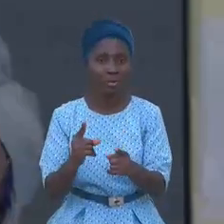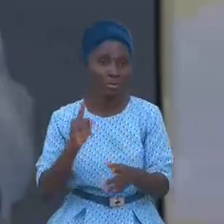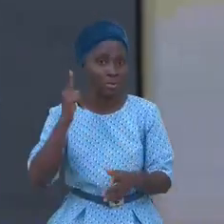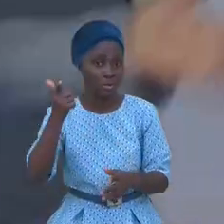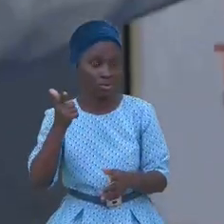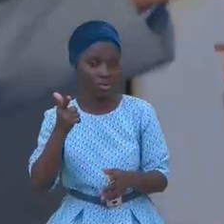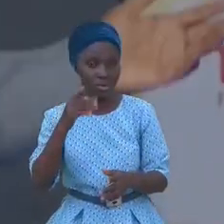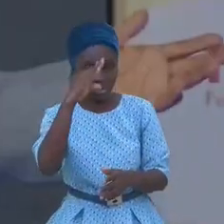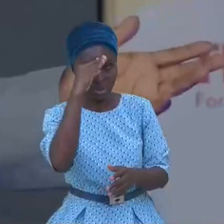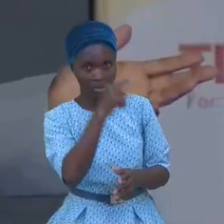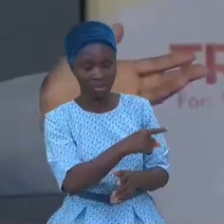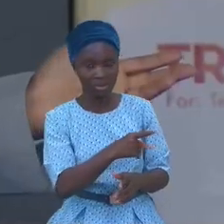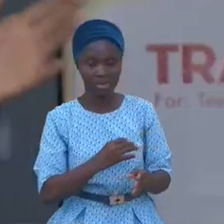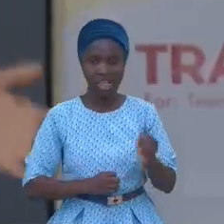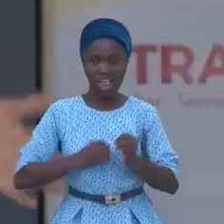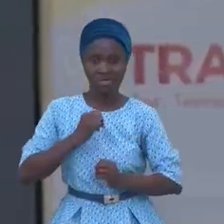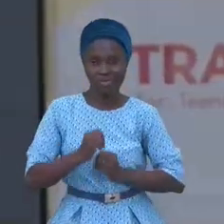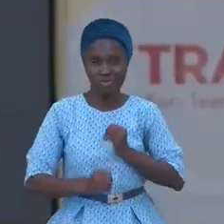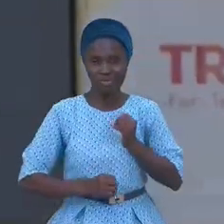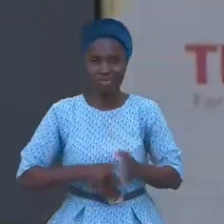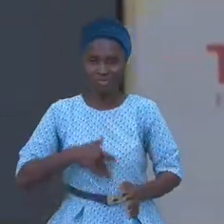Ses émotions l'ont emporté.